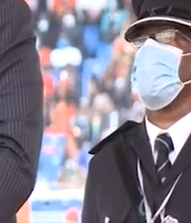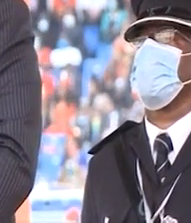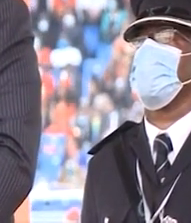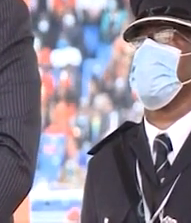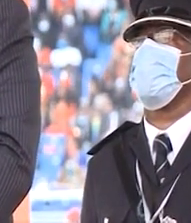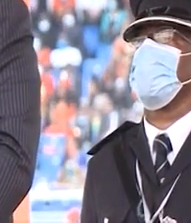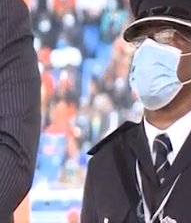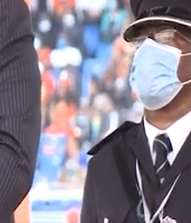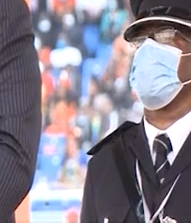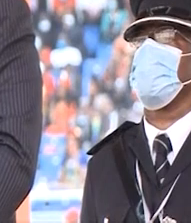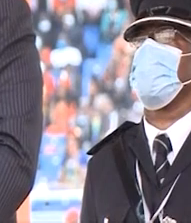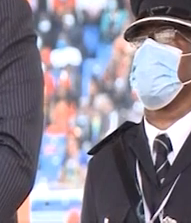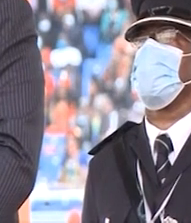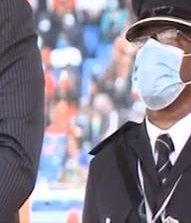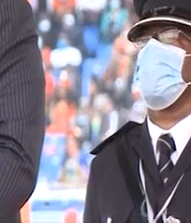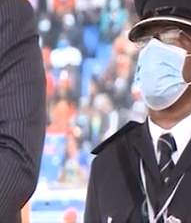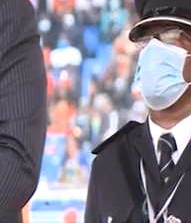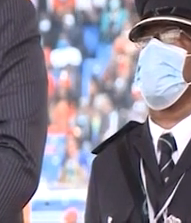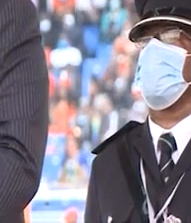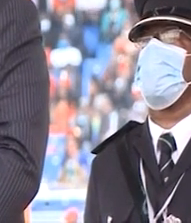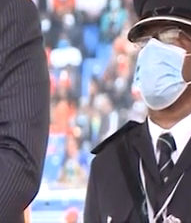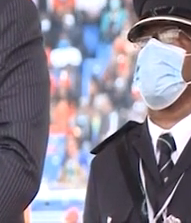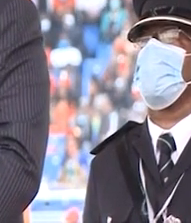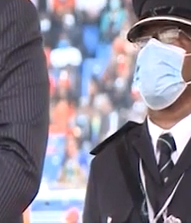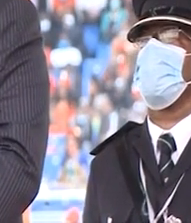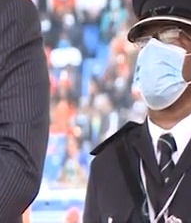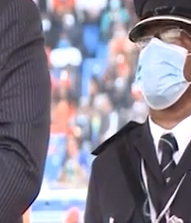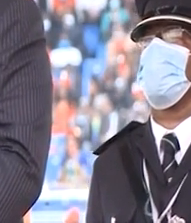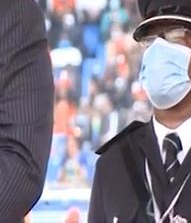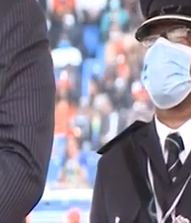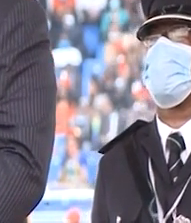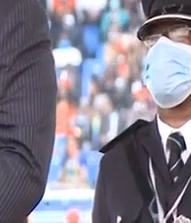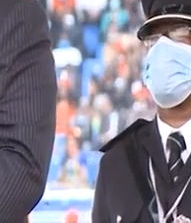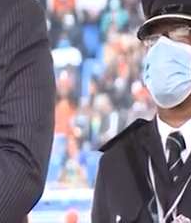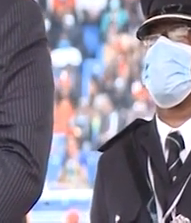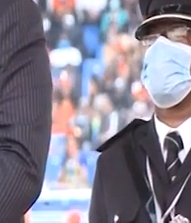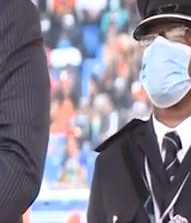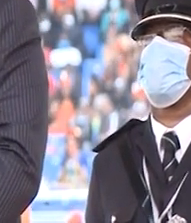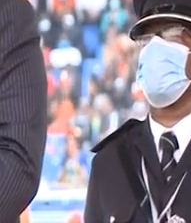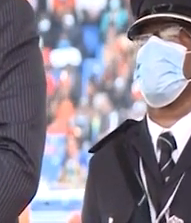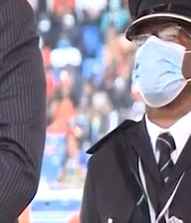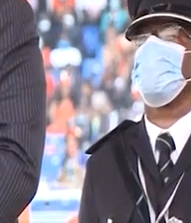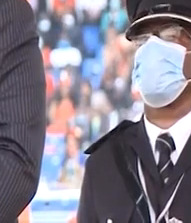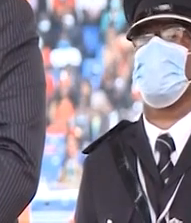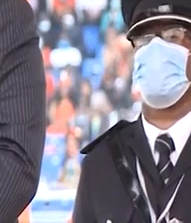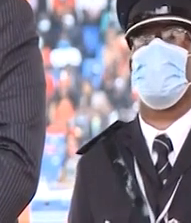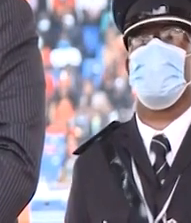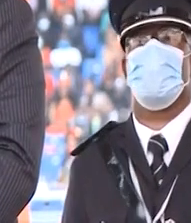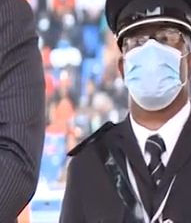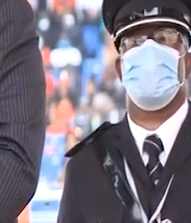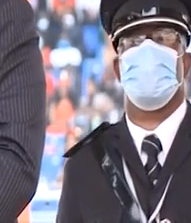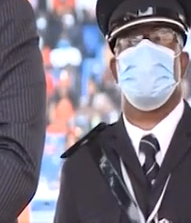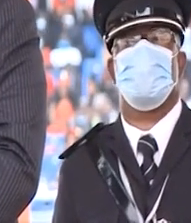défis qui sont les vôtres dès aujourd'hui, je vous souhaite un fructueux mandat et vous assure